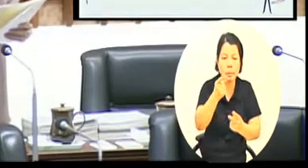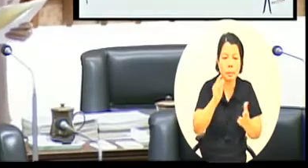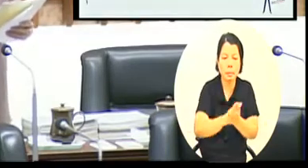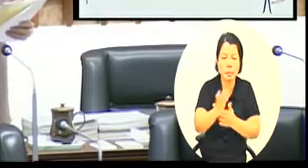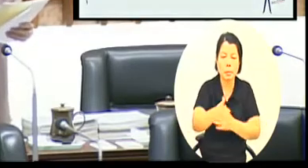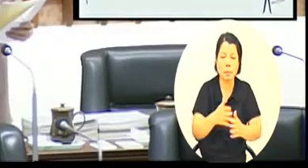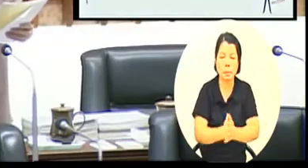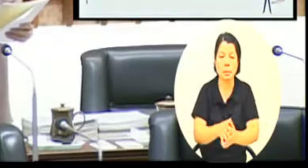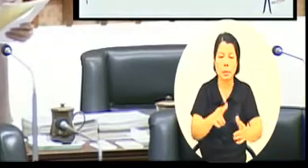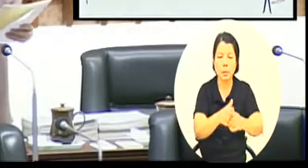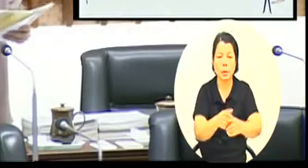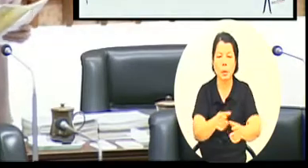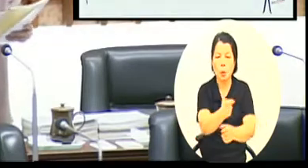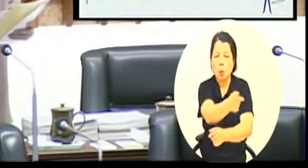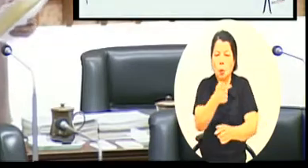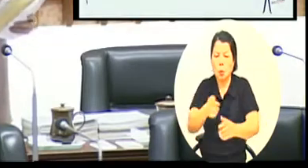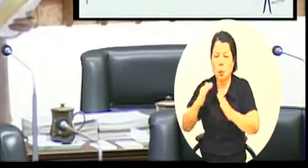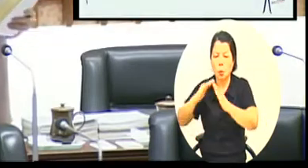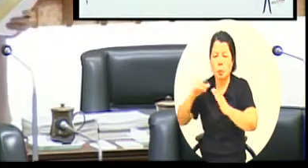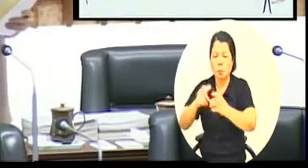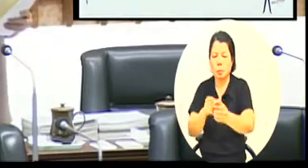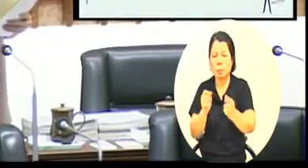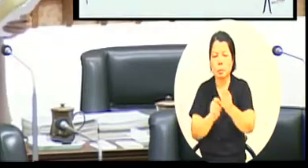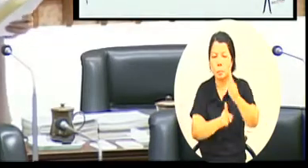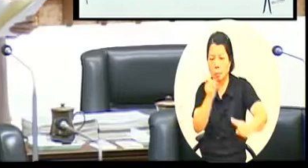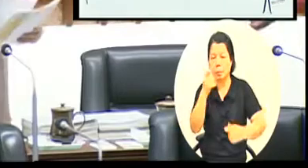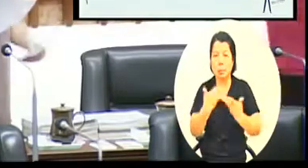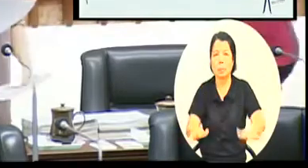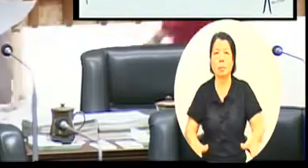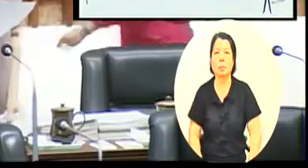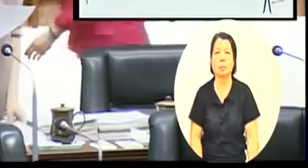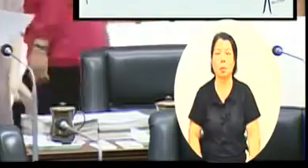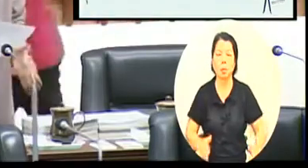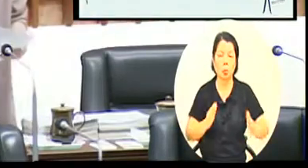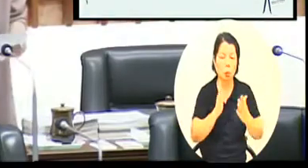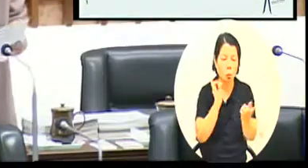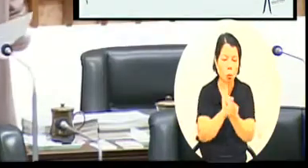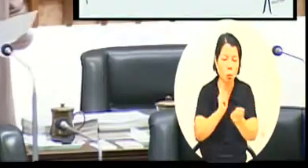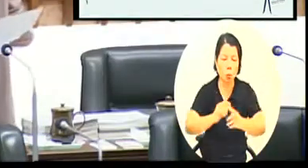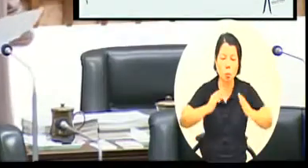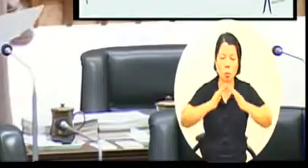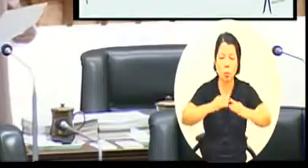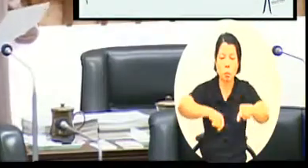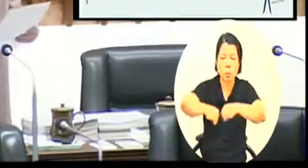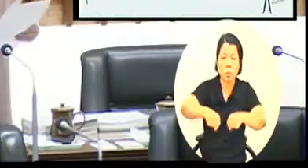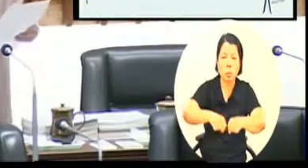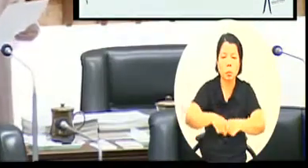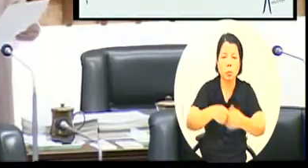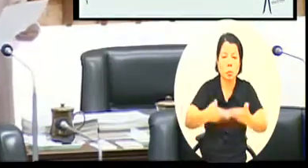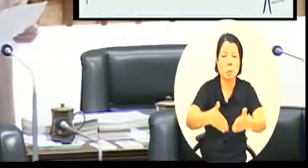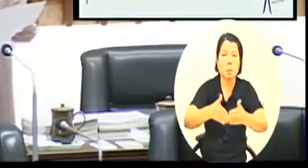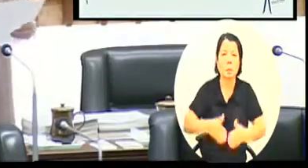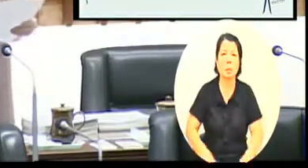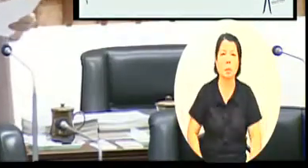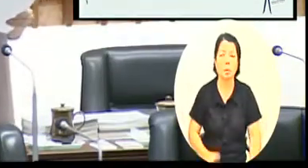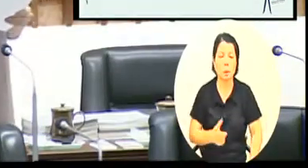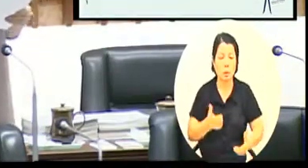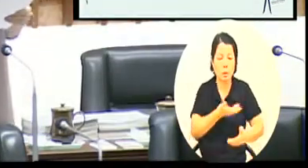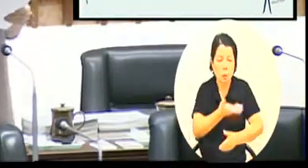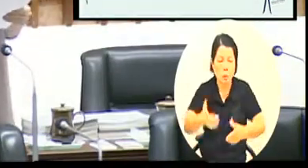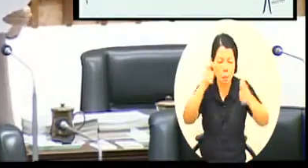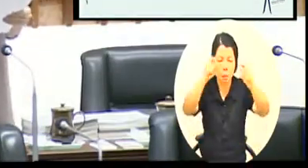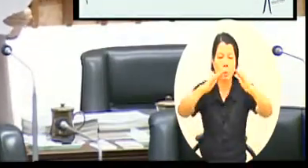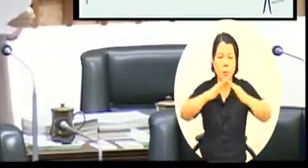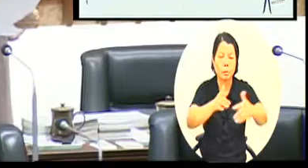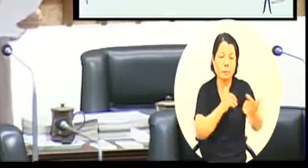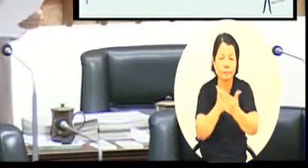大，所以我们都市计划里面当然非常的重要，让我们高雄成为更好居住的地方。那